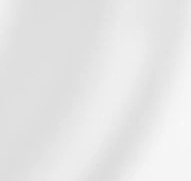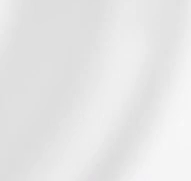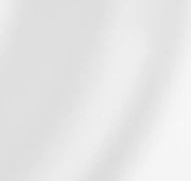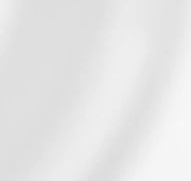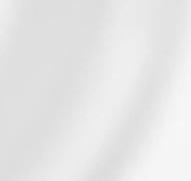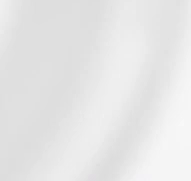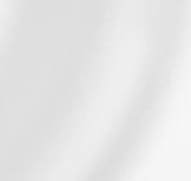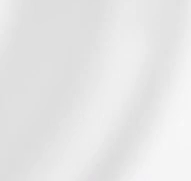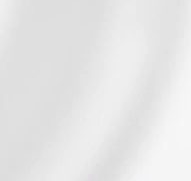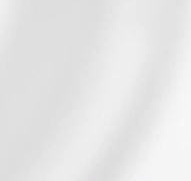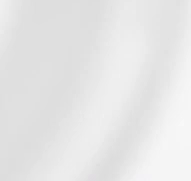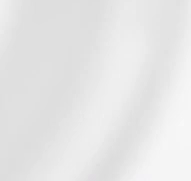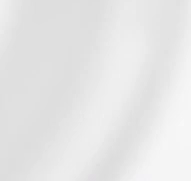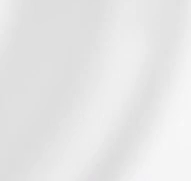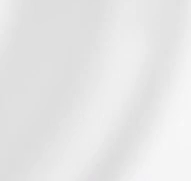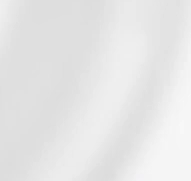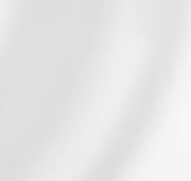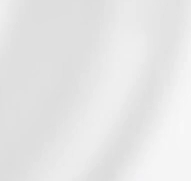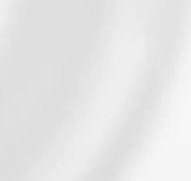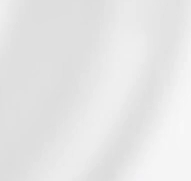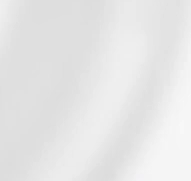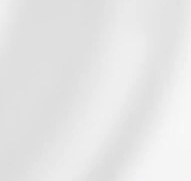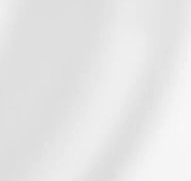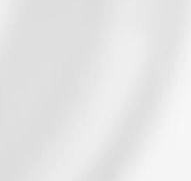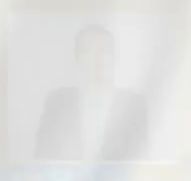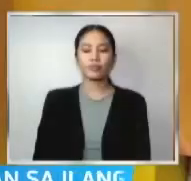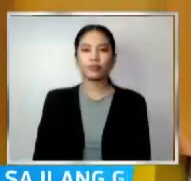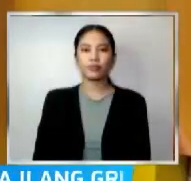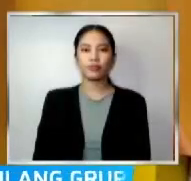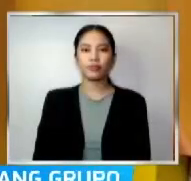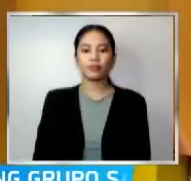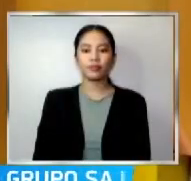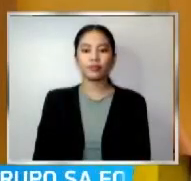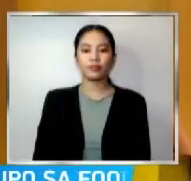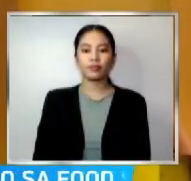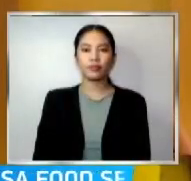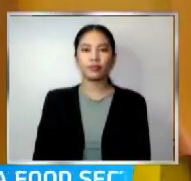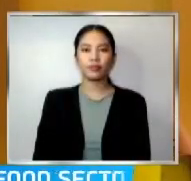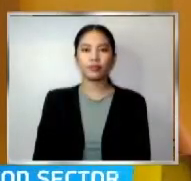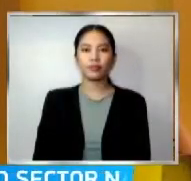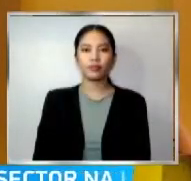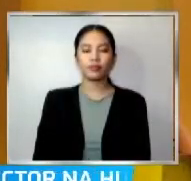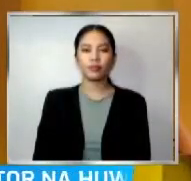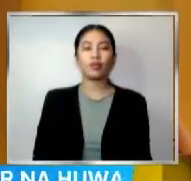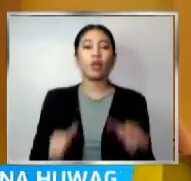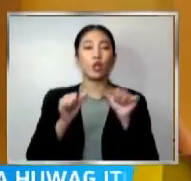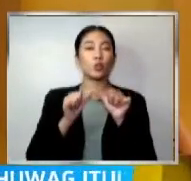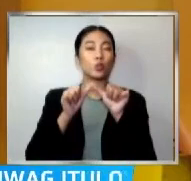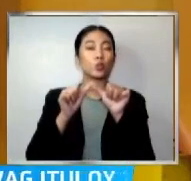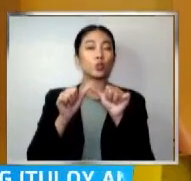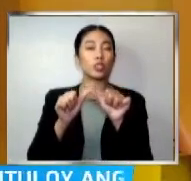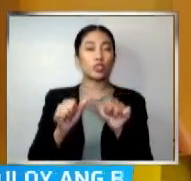Weather, serbisyong totoo ng GMA News. Patuloy na magiging maalinsangan sa maraming bahagi